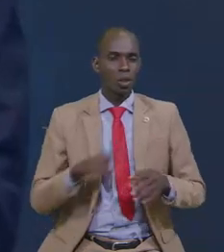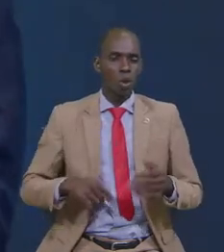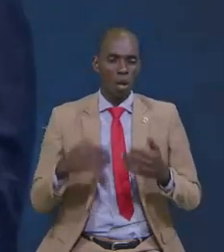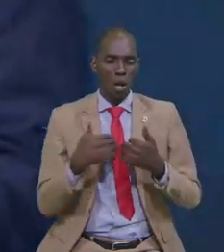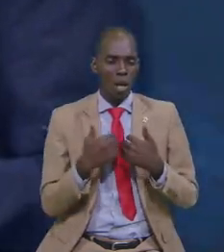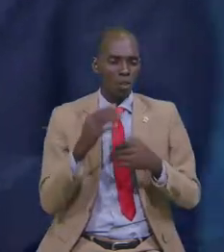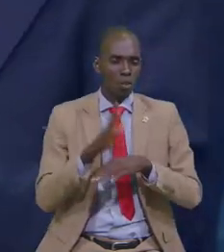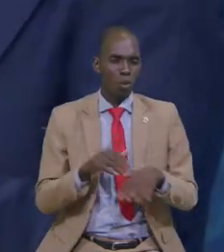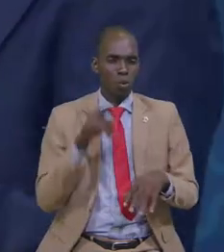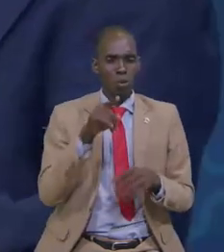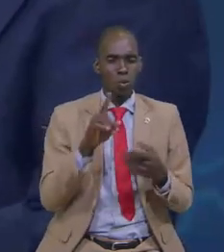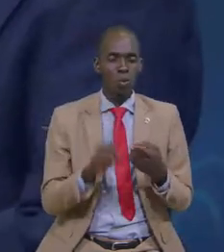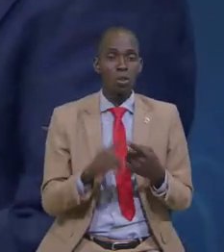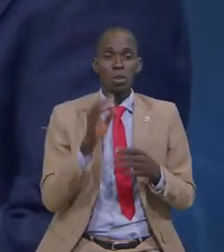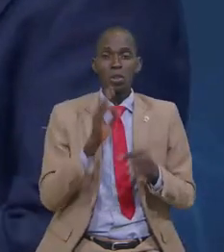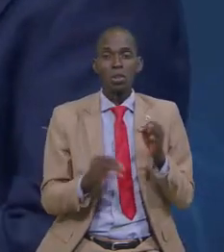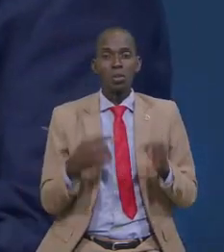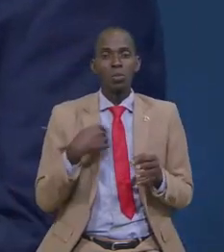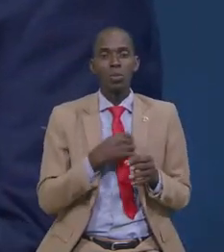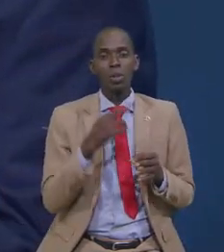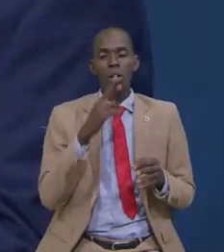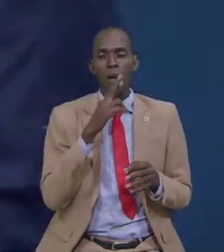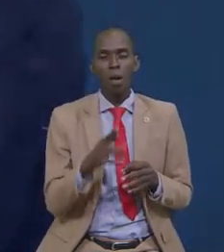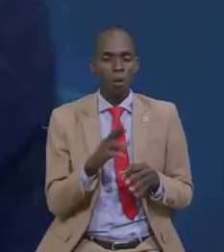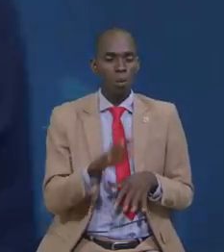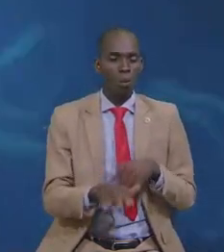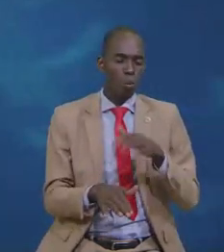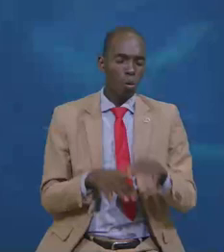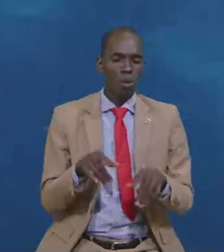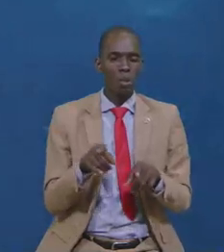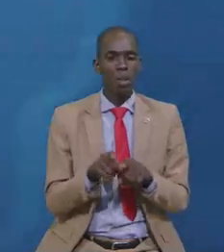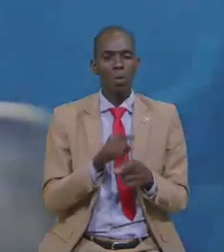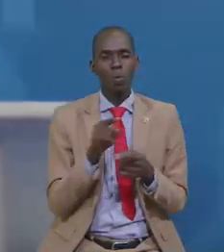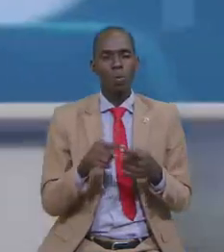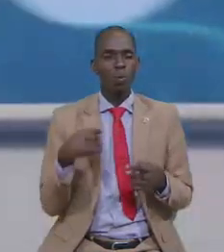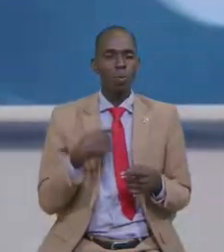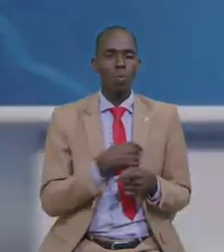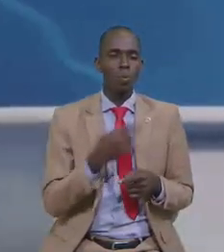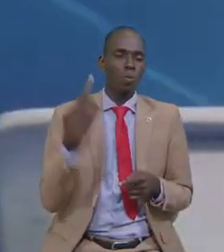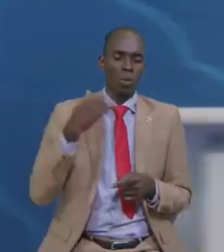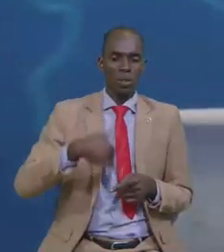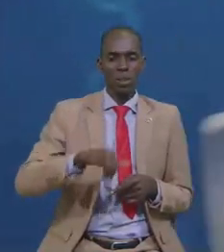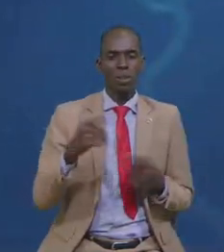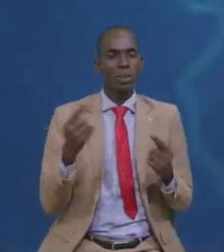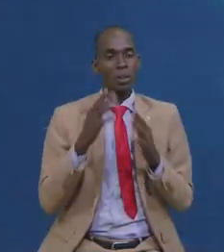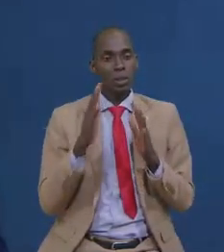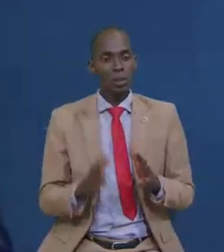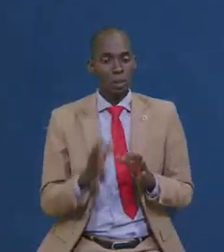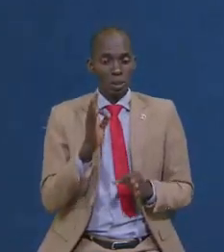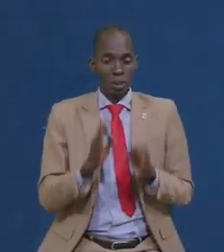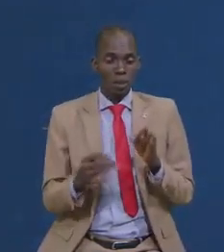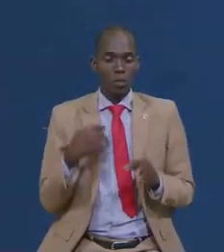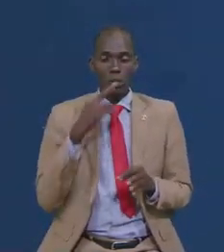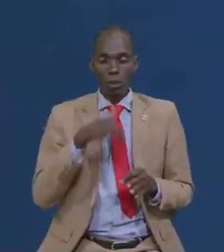et la destinée. Et si tu marches comme lorsqu'on n'était pas délivré, si on se